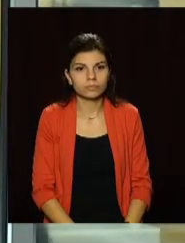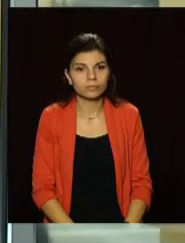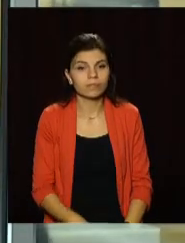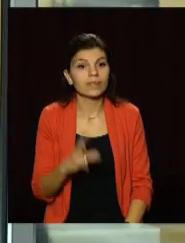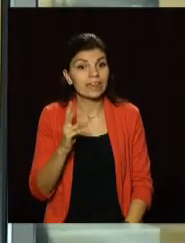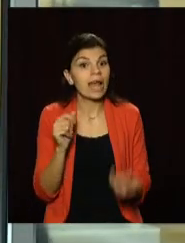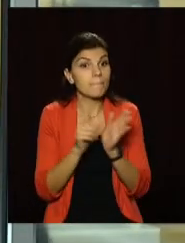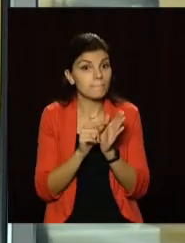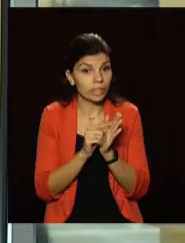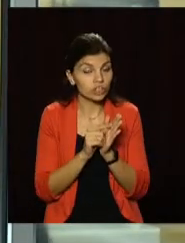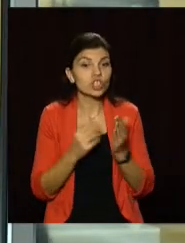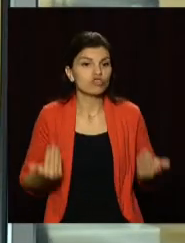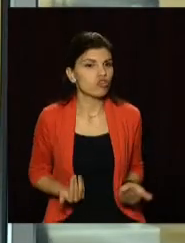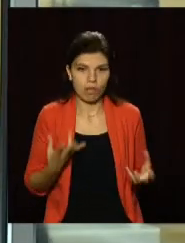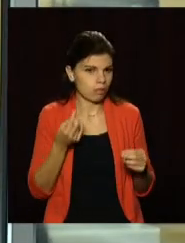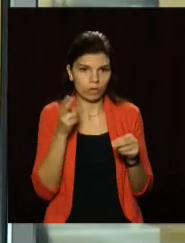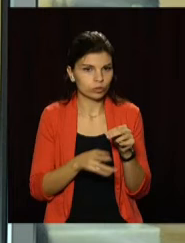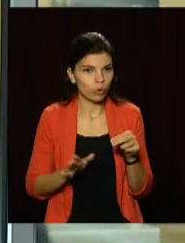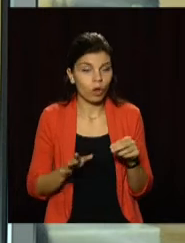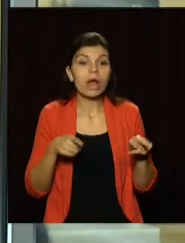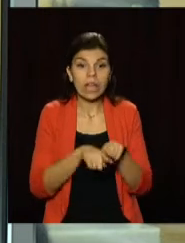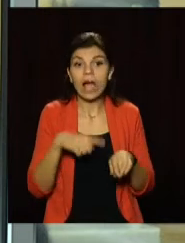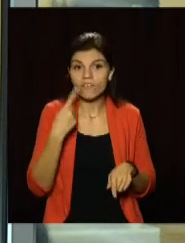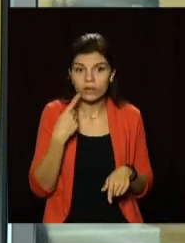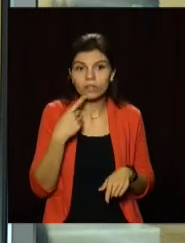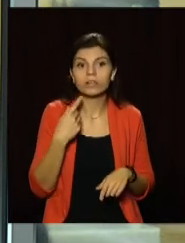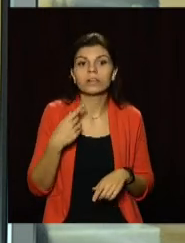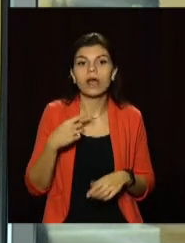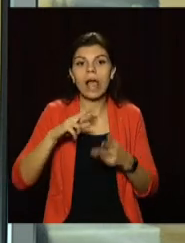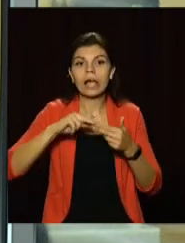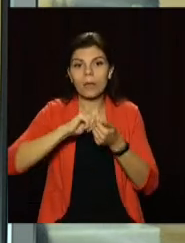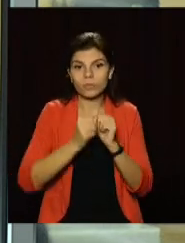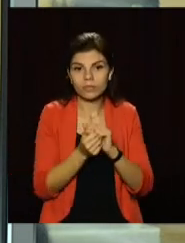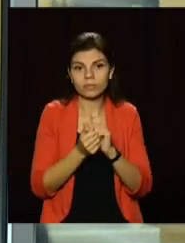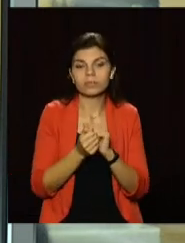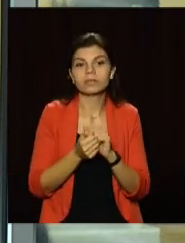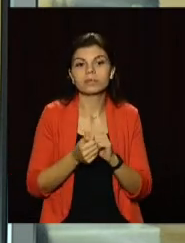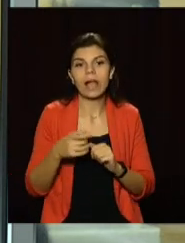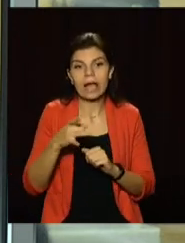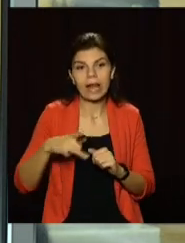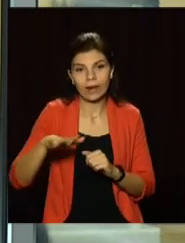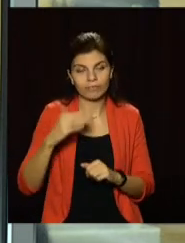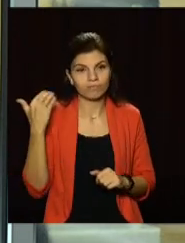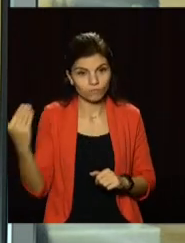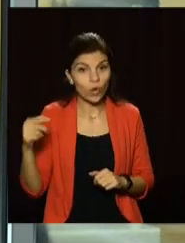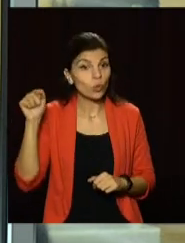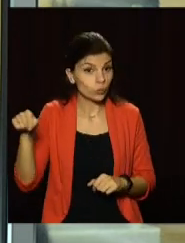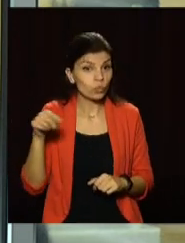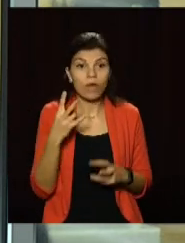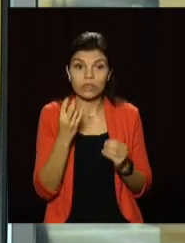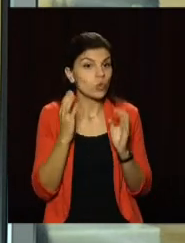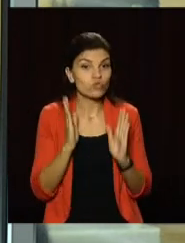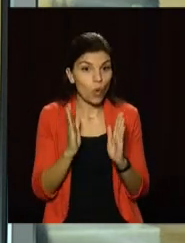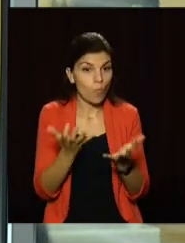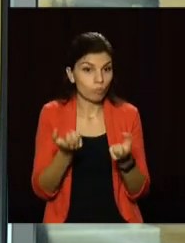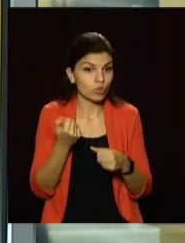На пенсії життя не закінчується. Саме так говорять підопічні Кам'янського терцентру Дніпровського району. Тут вони не тільки